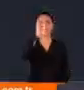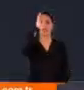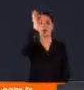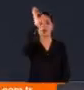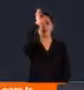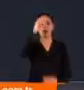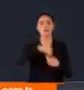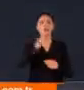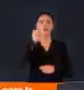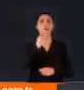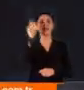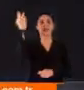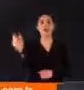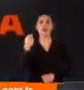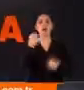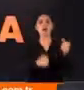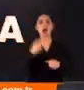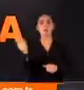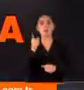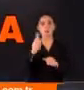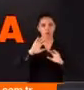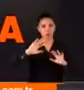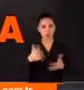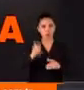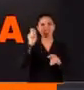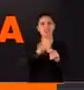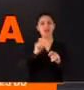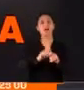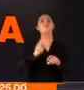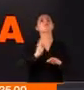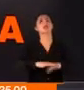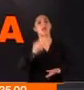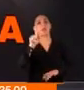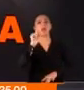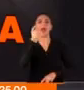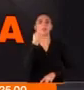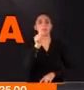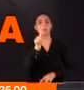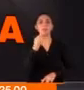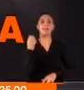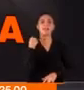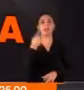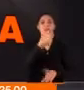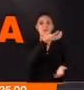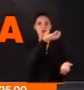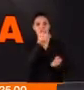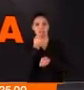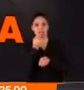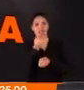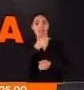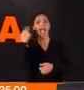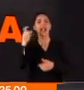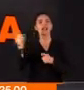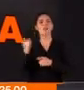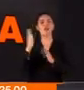İstanbul Fatih'te bir genç aracının motoru arızalanınca tamir ettirmek yerine 6000 lira verip yeni bir motor satın aldı. Eski motoru